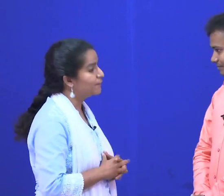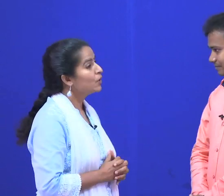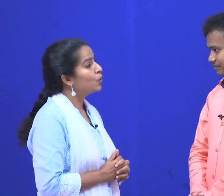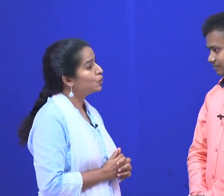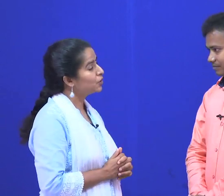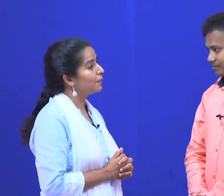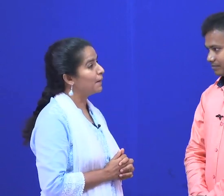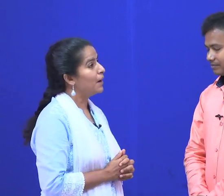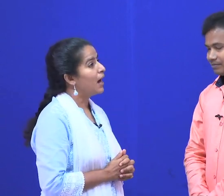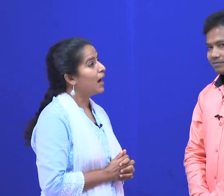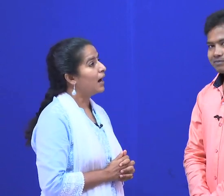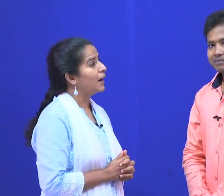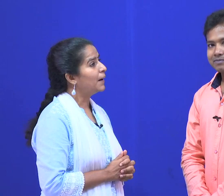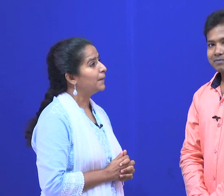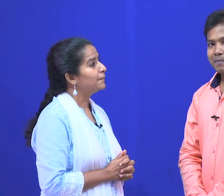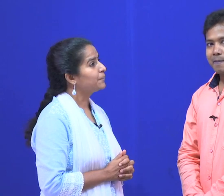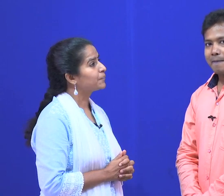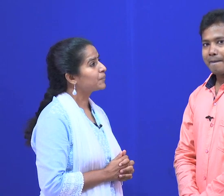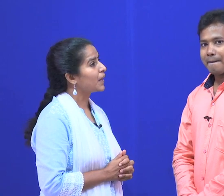parivare uttamam.